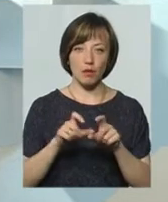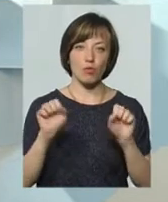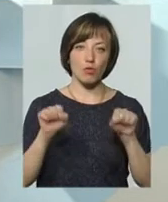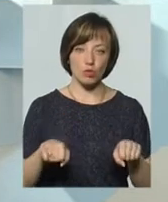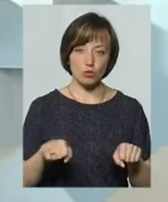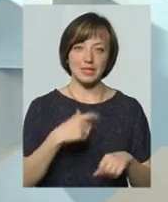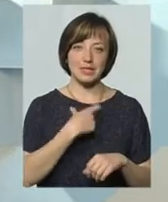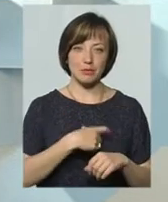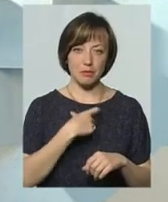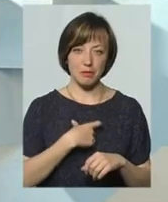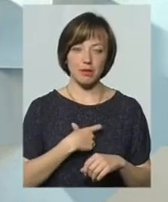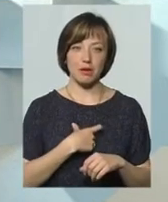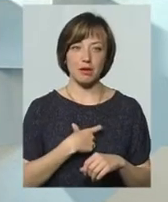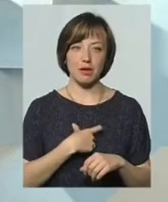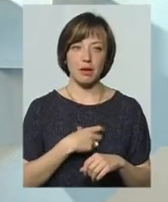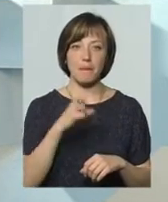вже себе